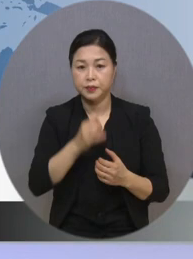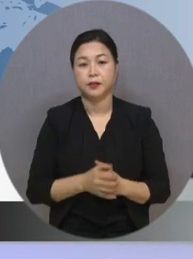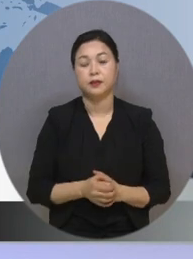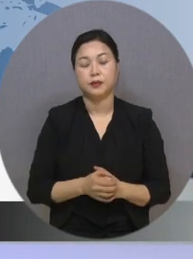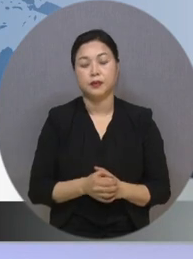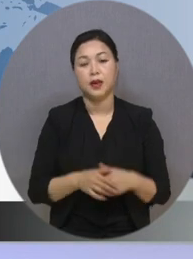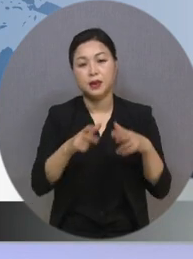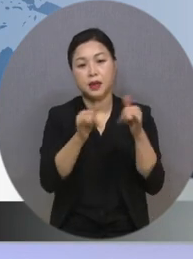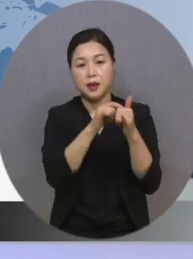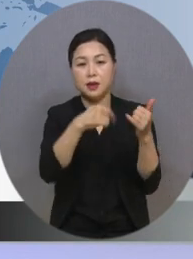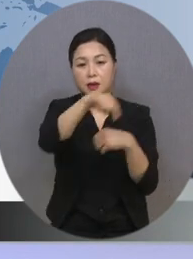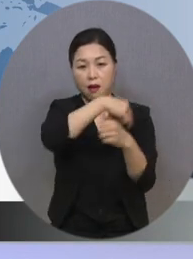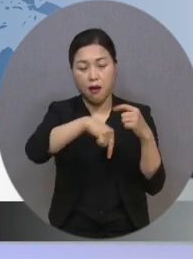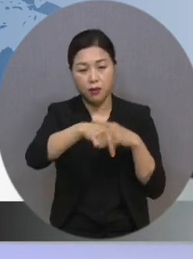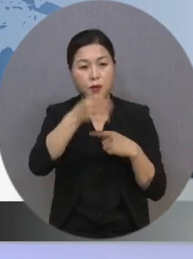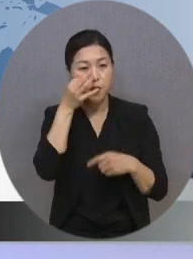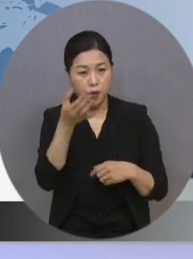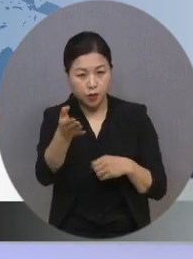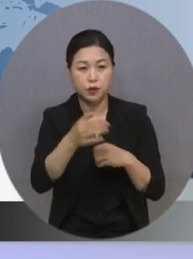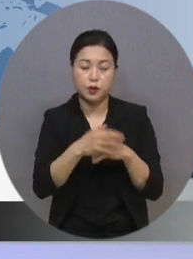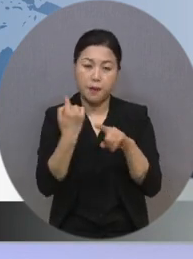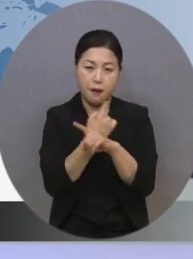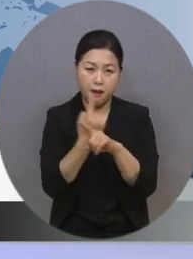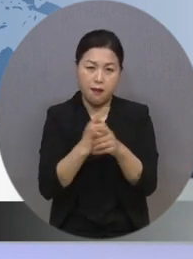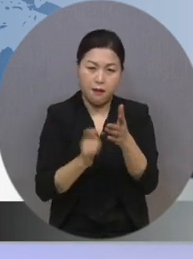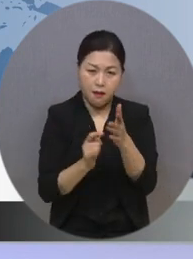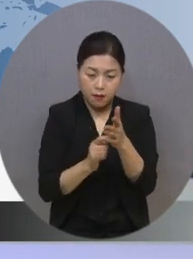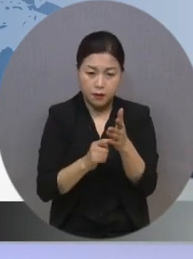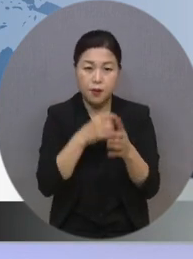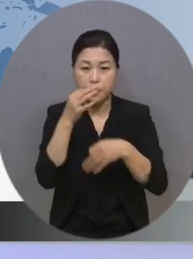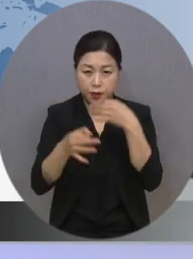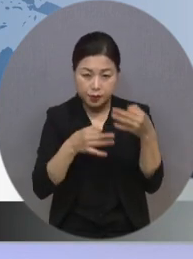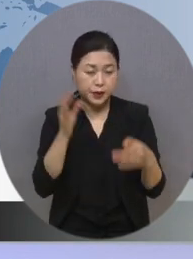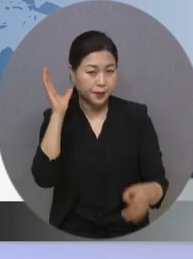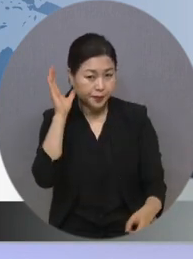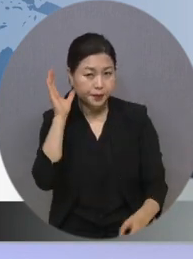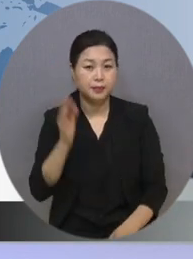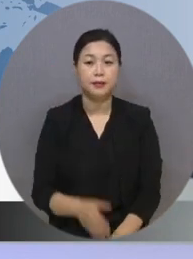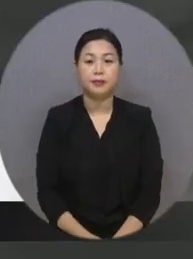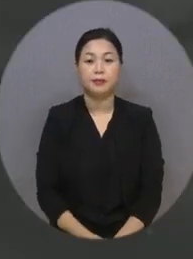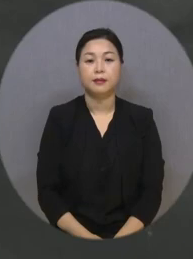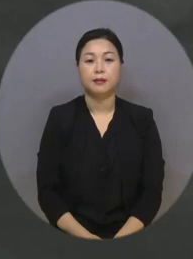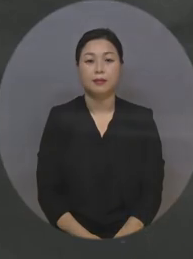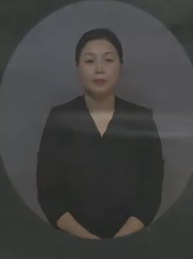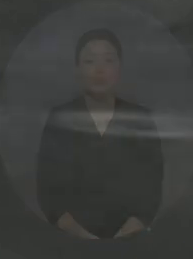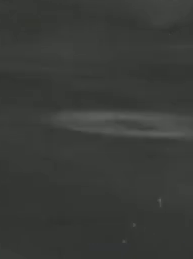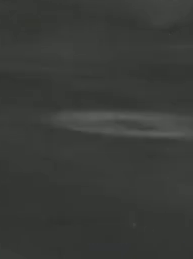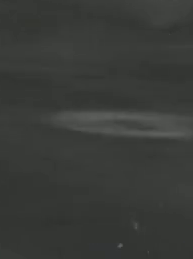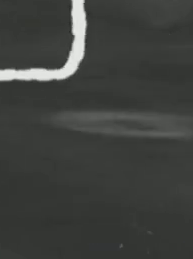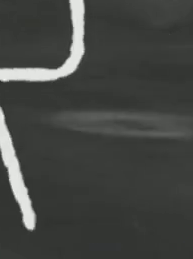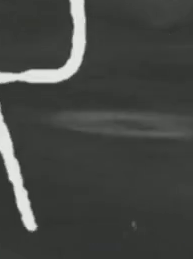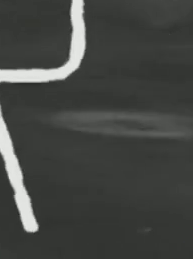이 당사자의 현실을 알리고 개선을 촉구하는 그 목소리를 들어봤습니다.